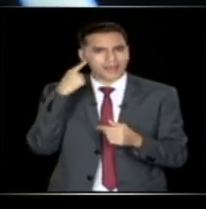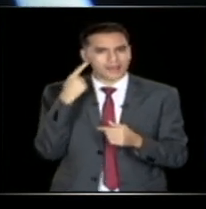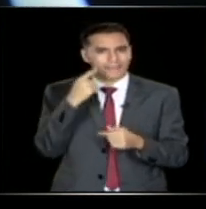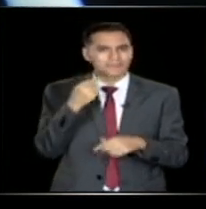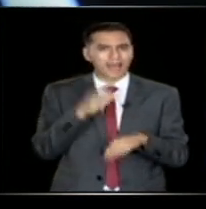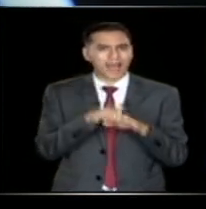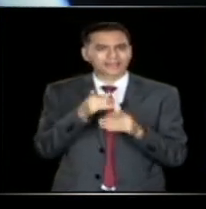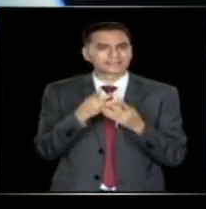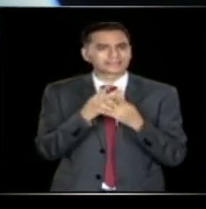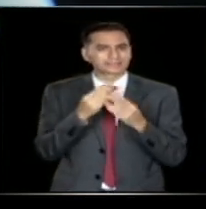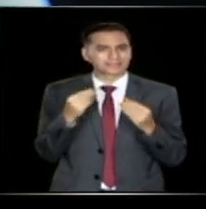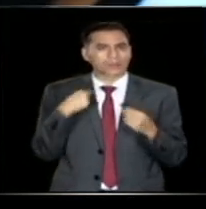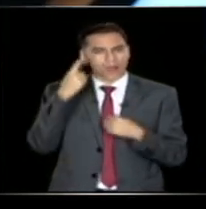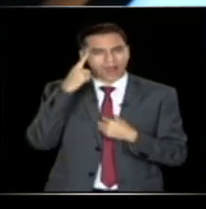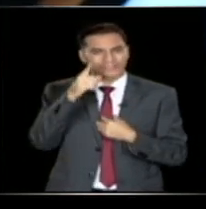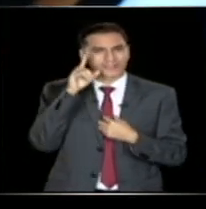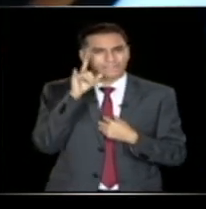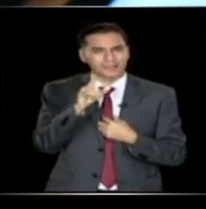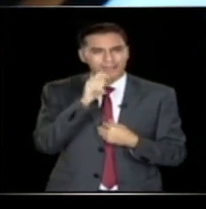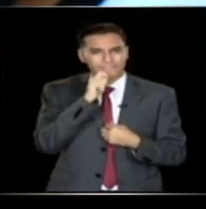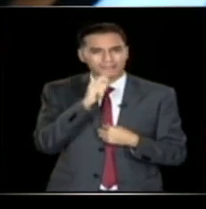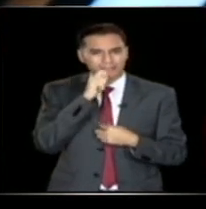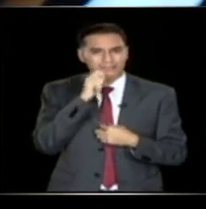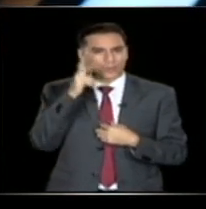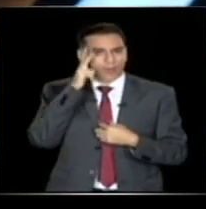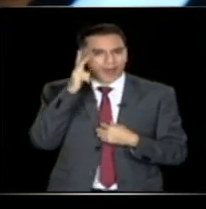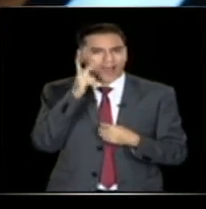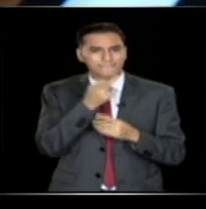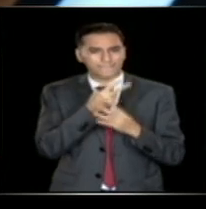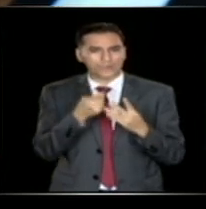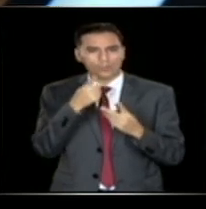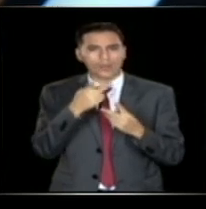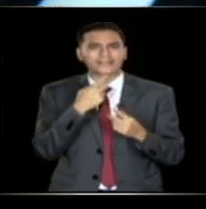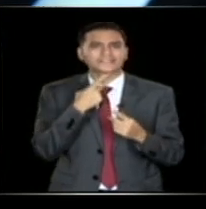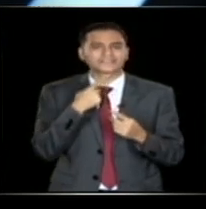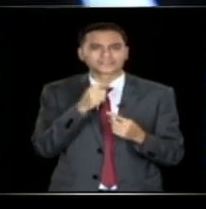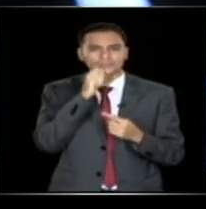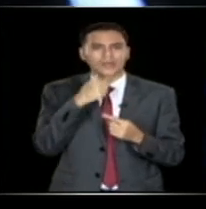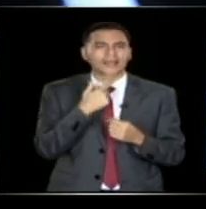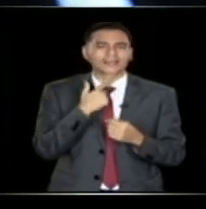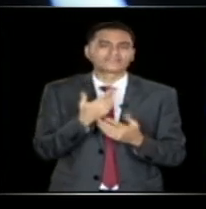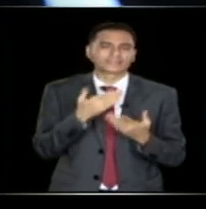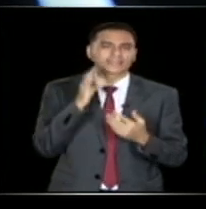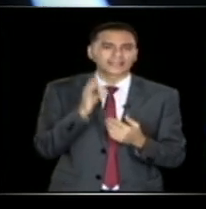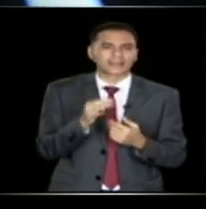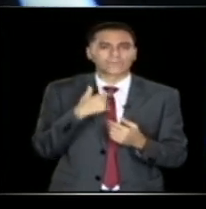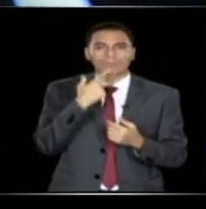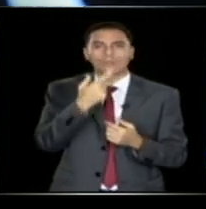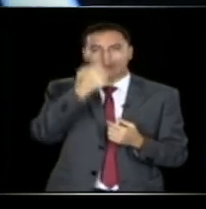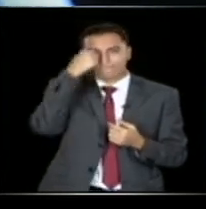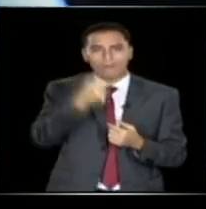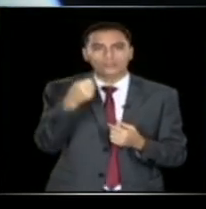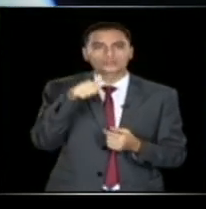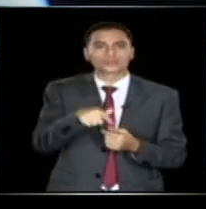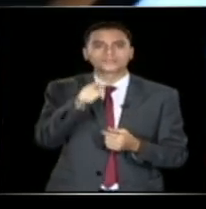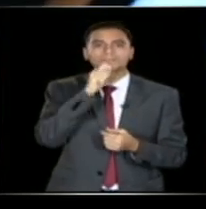جداً وعارف ان انت بتحبي الاعلام ومتكتبي مذيعه. قلت له اه جدا. فبيقول لي مبروك انت